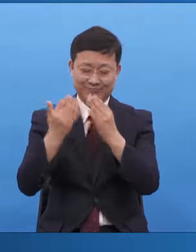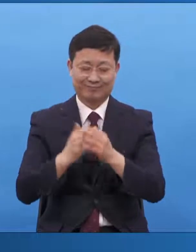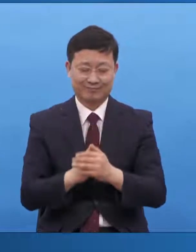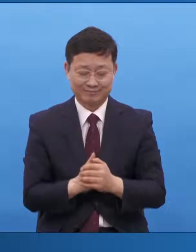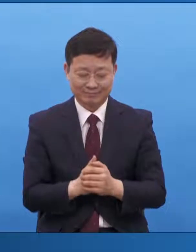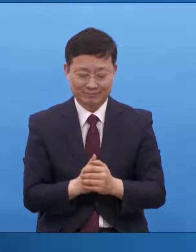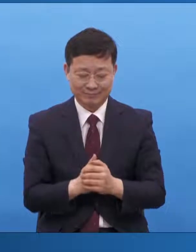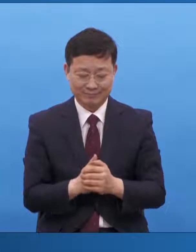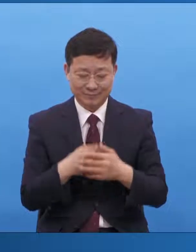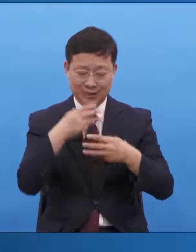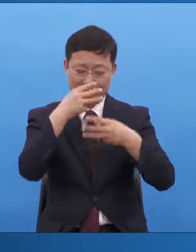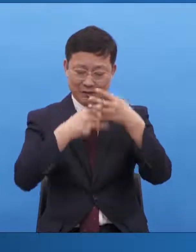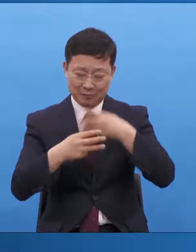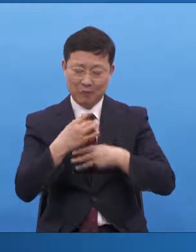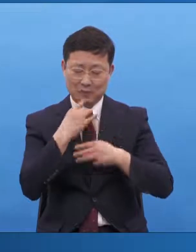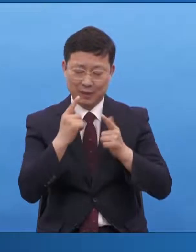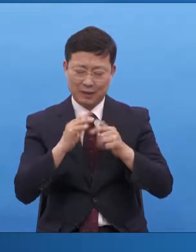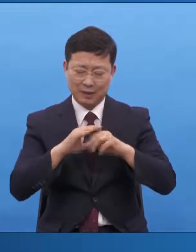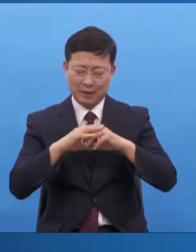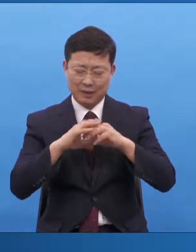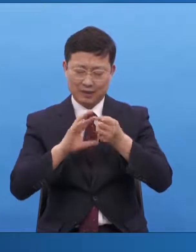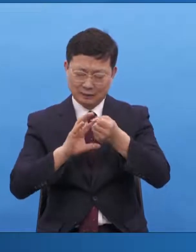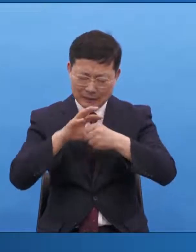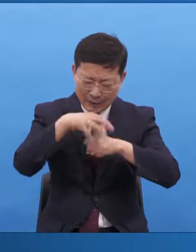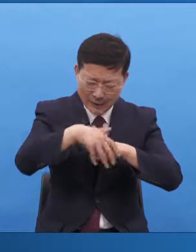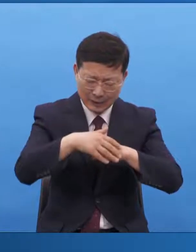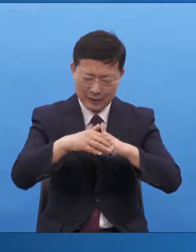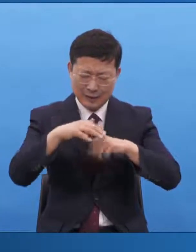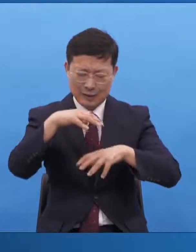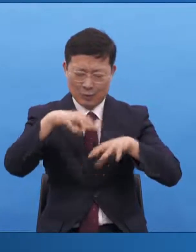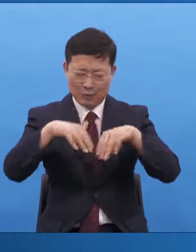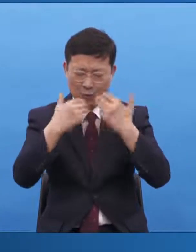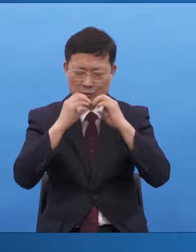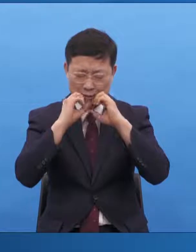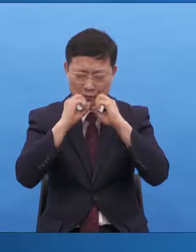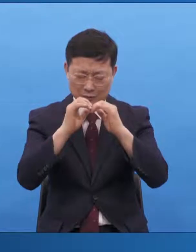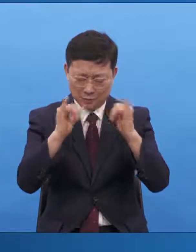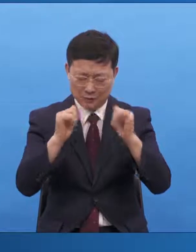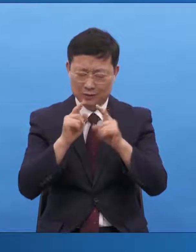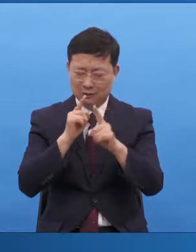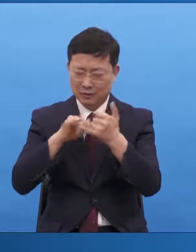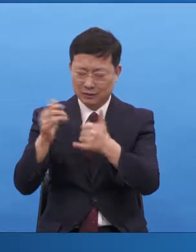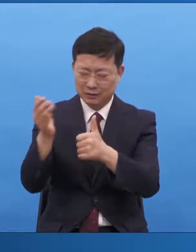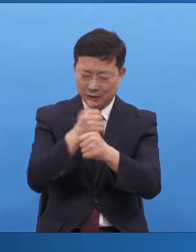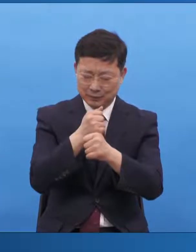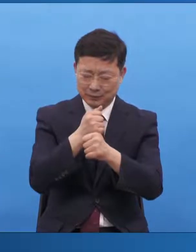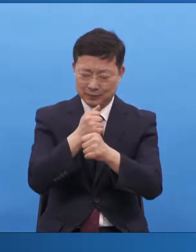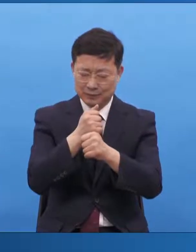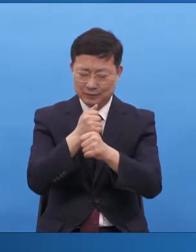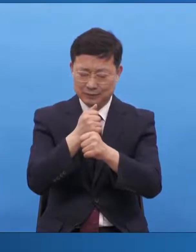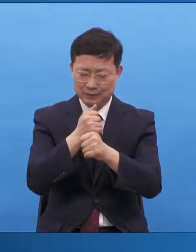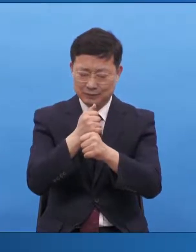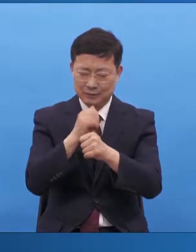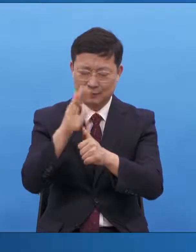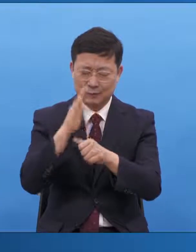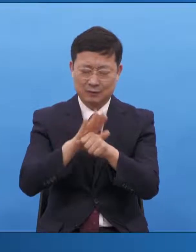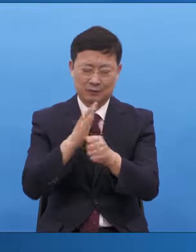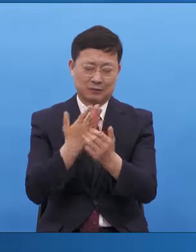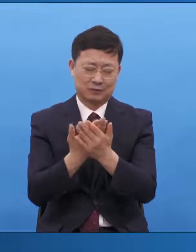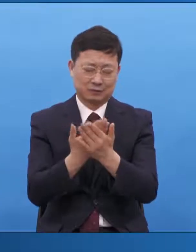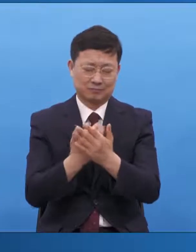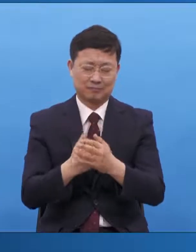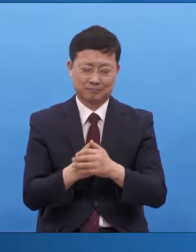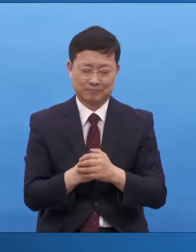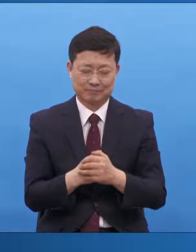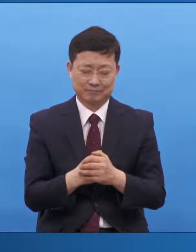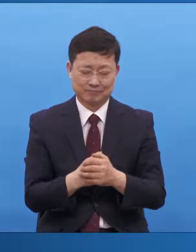God. 렘넌트뿐 아니라 전 세계 전도자들이 언약을 붙잡는 시간 되게 하옵소서. Not only our remnants, but may all the evangelists throughout the